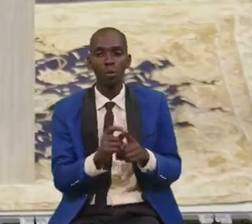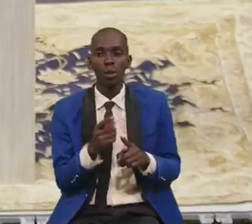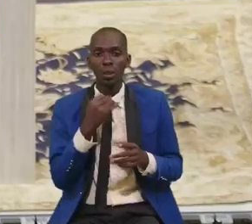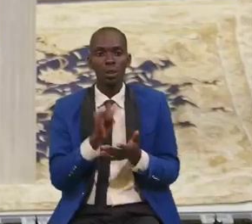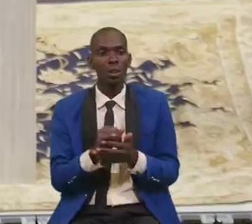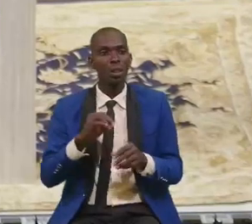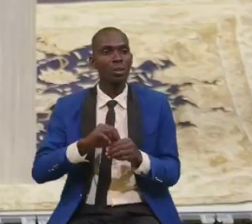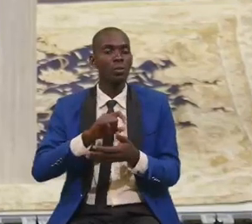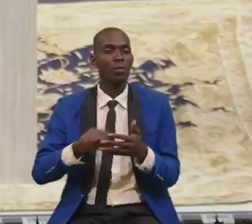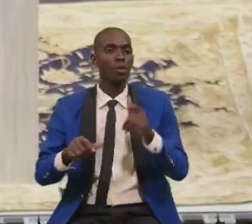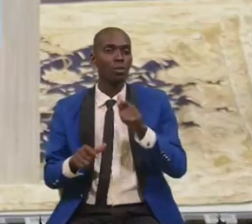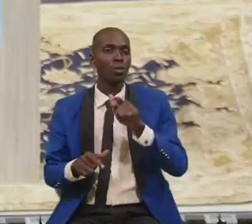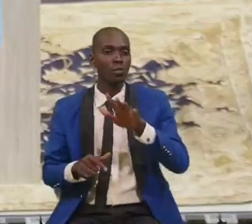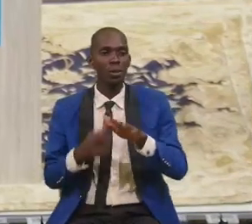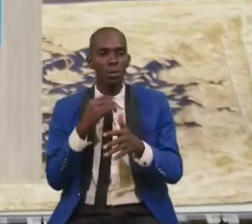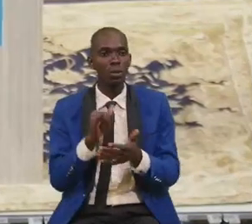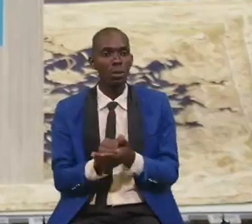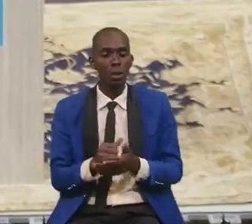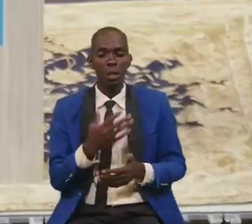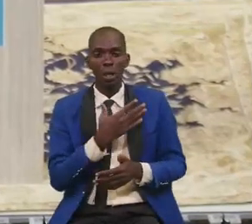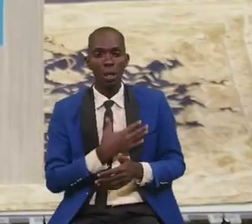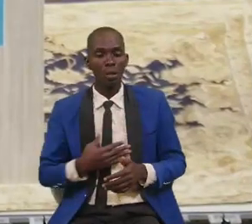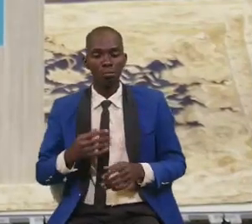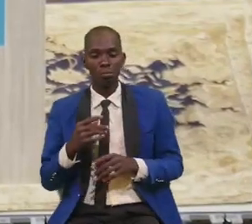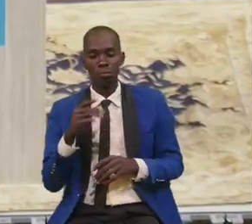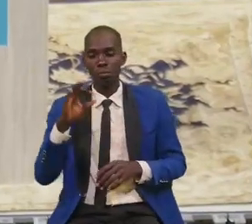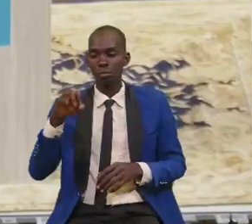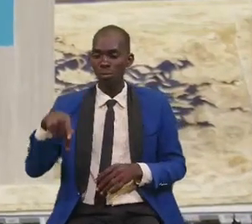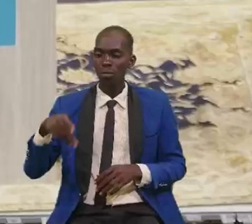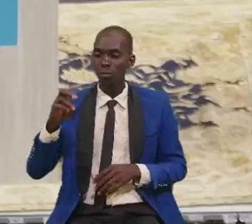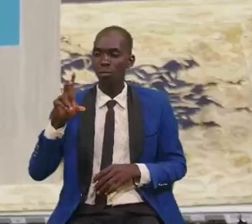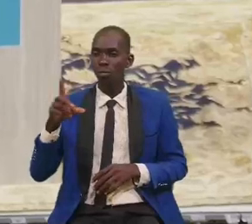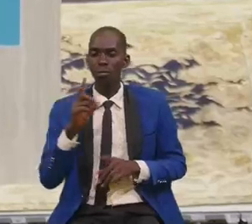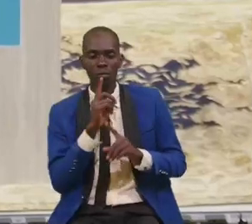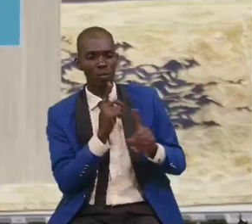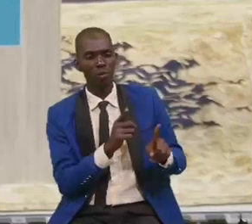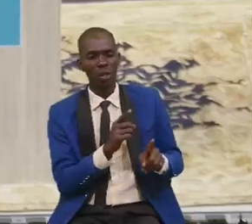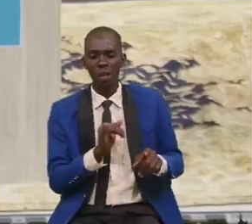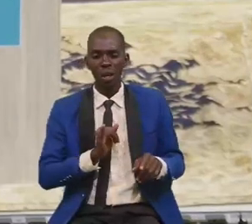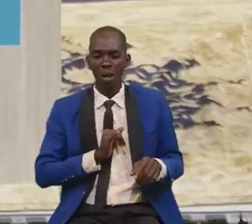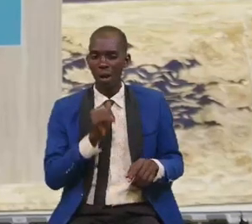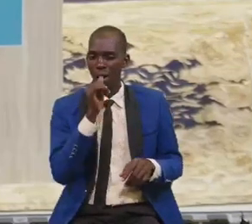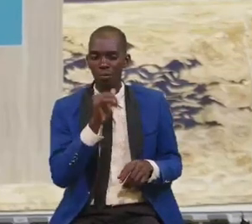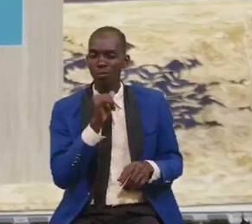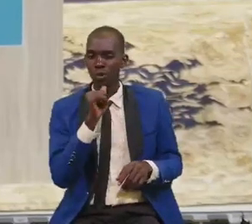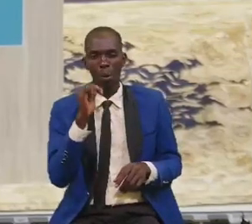Je ne suis point fou. Très tel que tu penses la folie, je ne suis pas